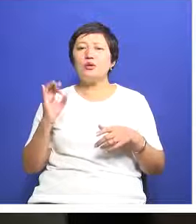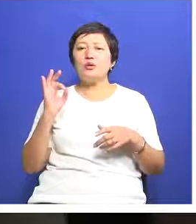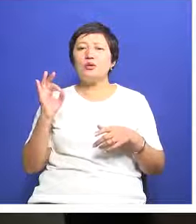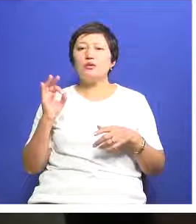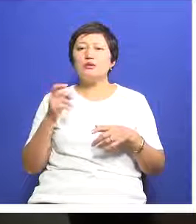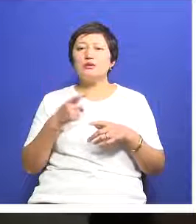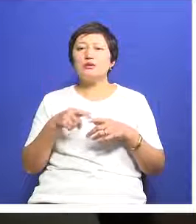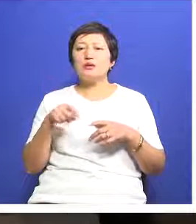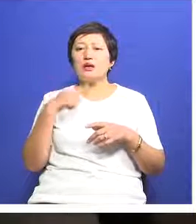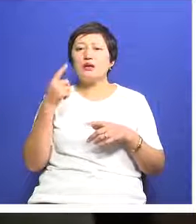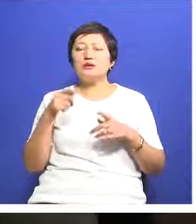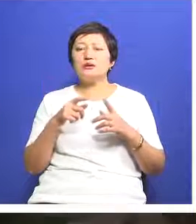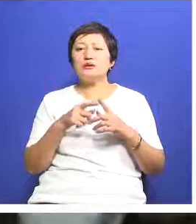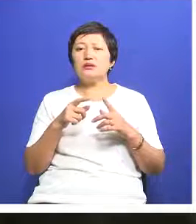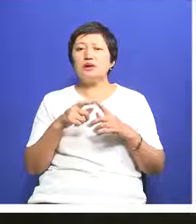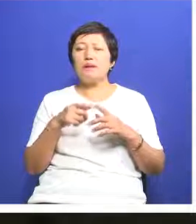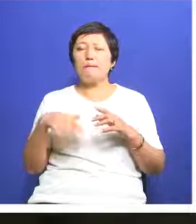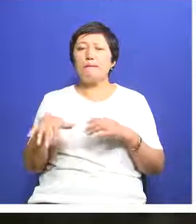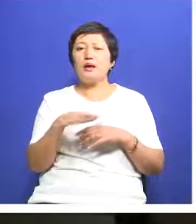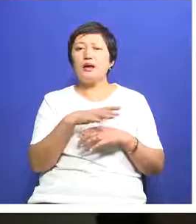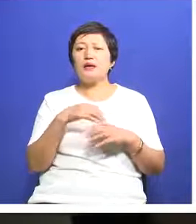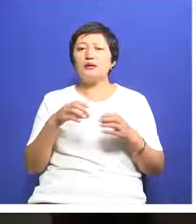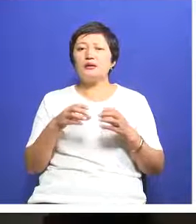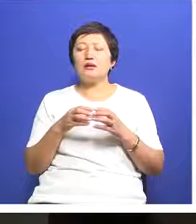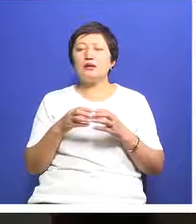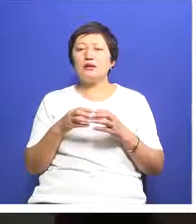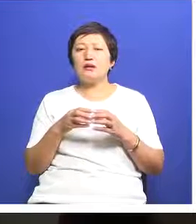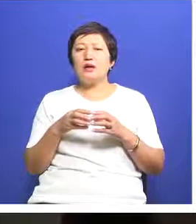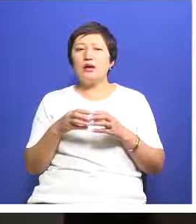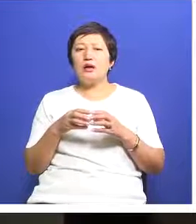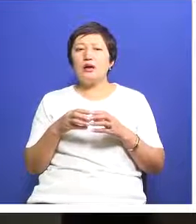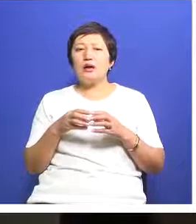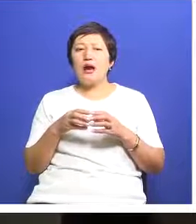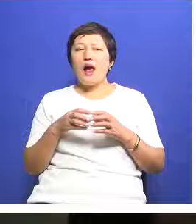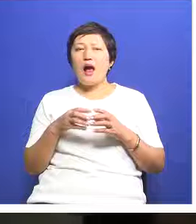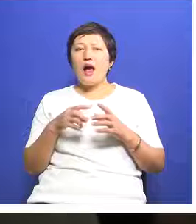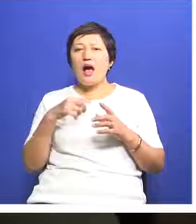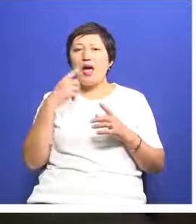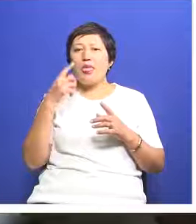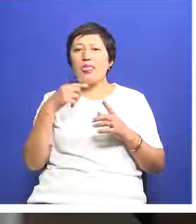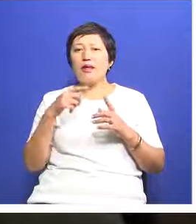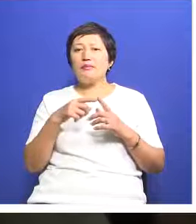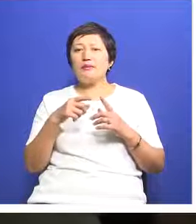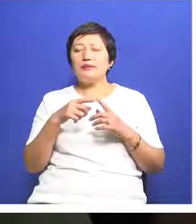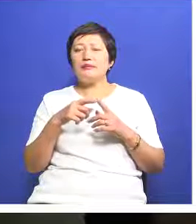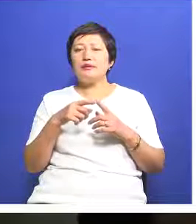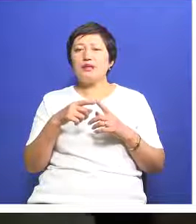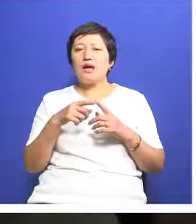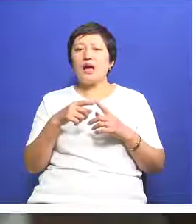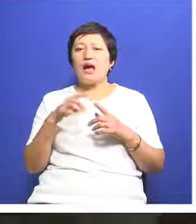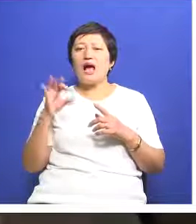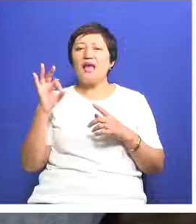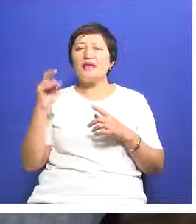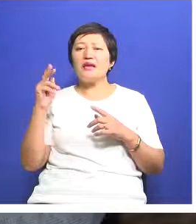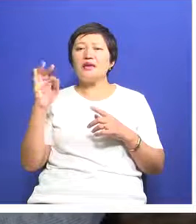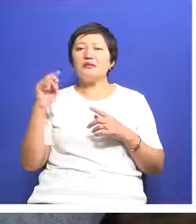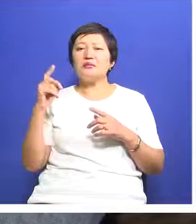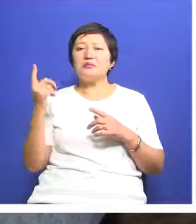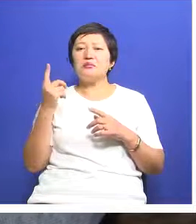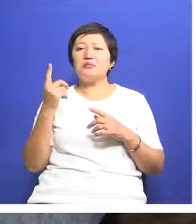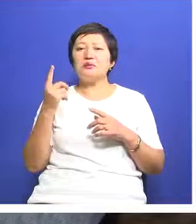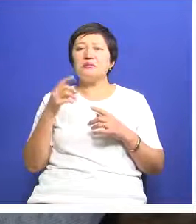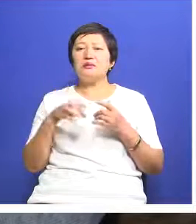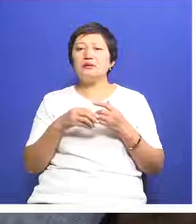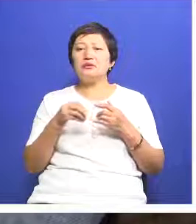nölmiz. Kazır ütkeni barlığı da kus fabrikanın atına berilip koyğan kaynar elde mekeninde bir metr